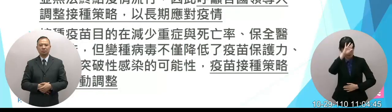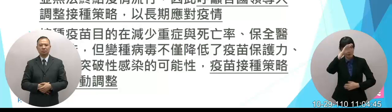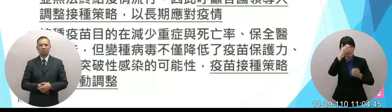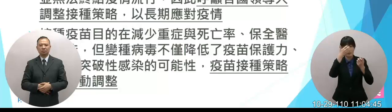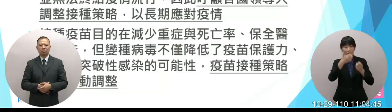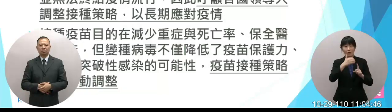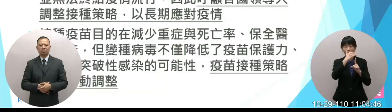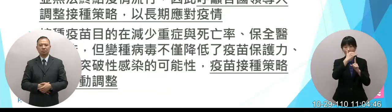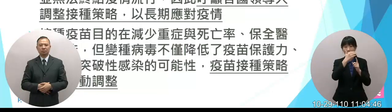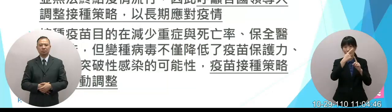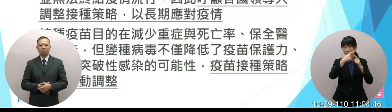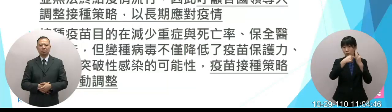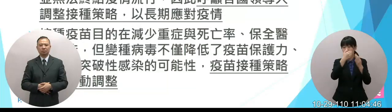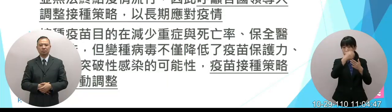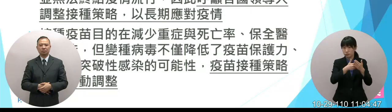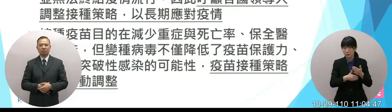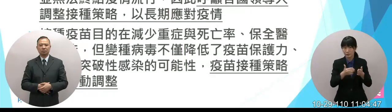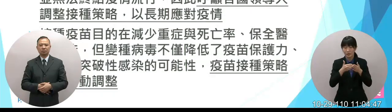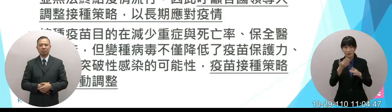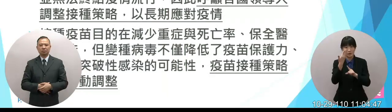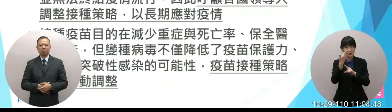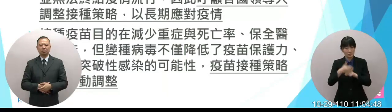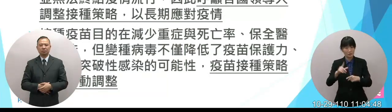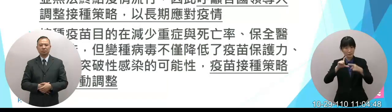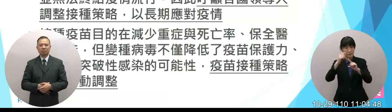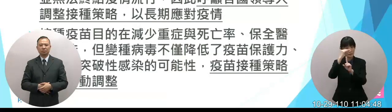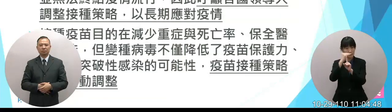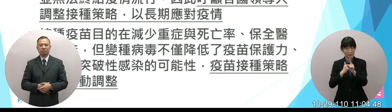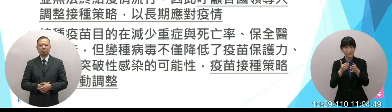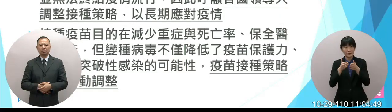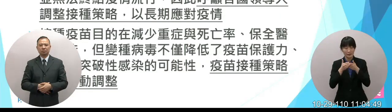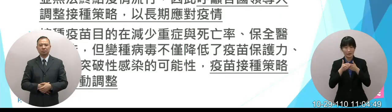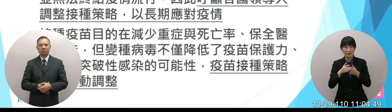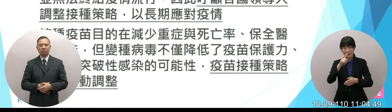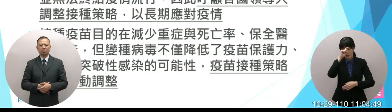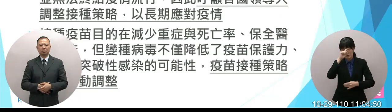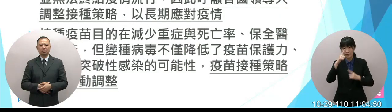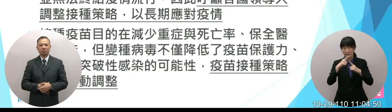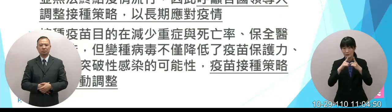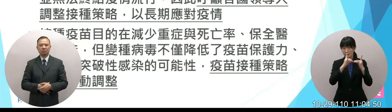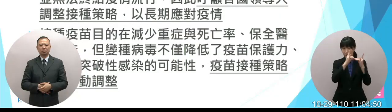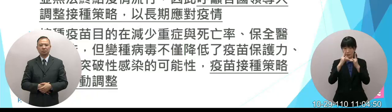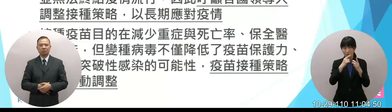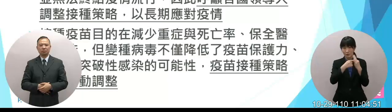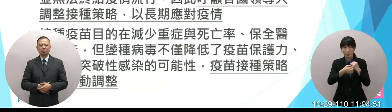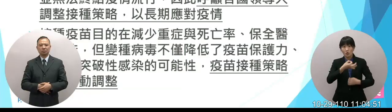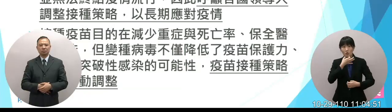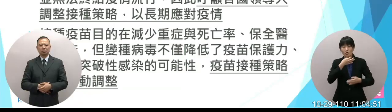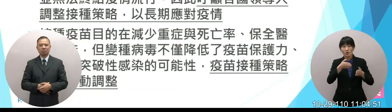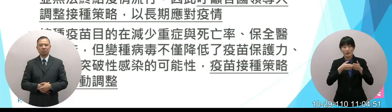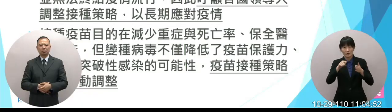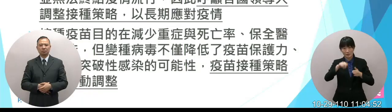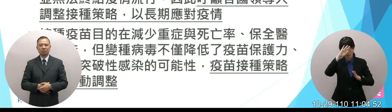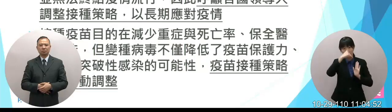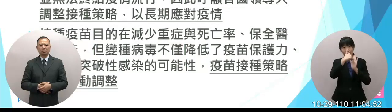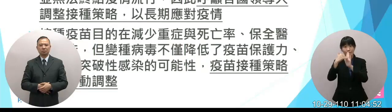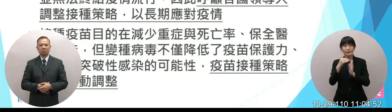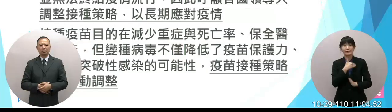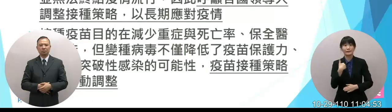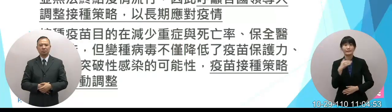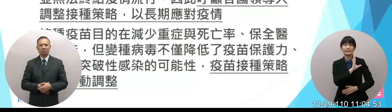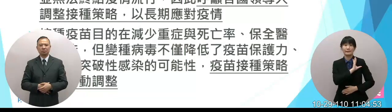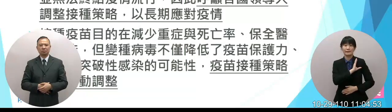率，来保全医疗的量能，仍然是疫苗无可取代的效益。但